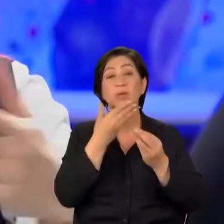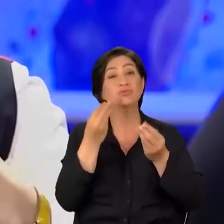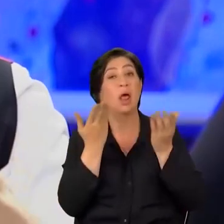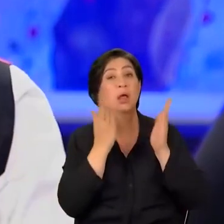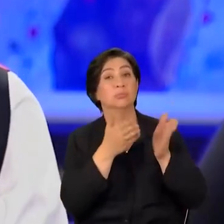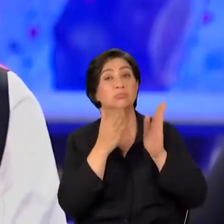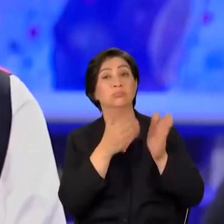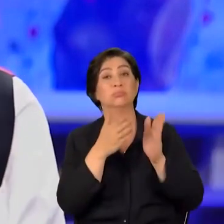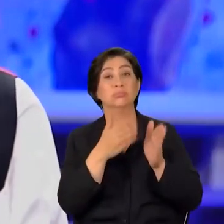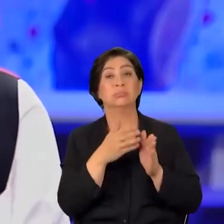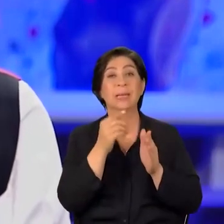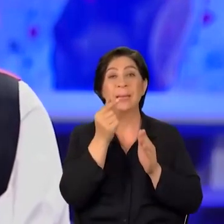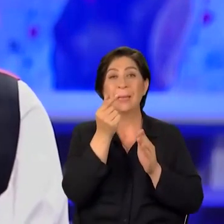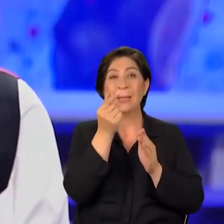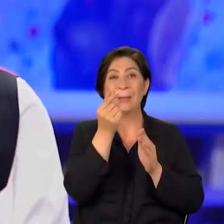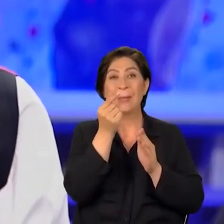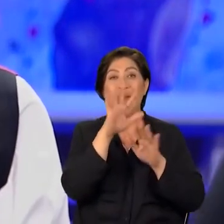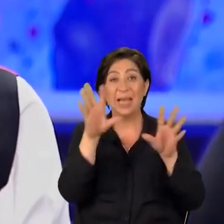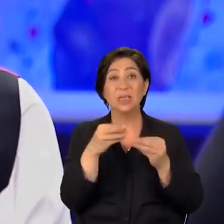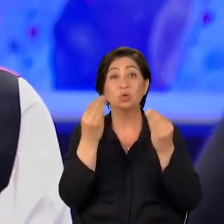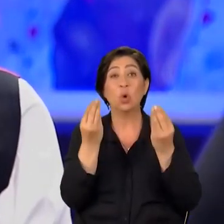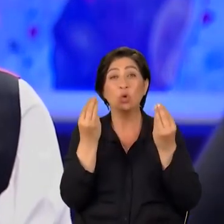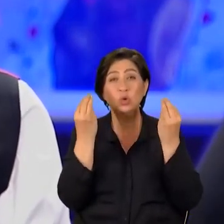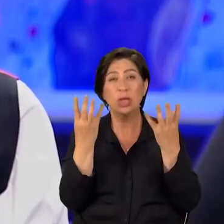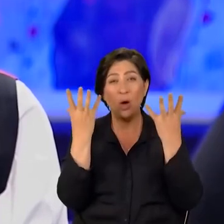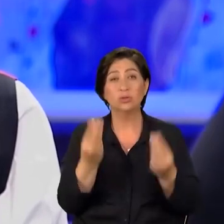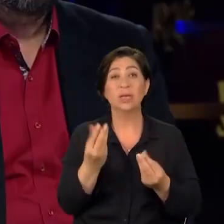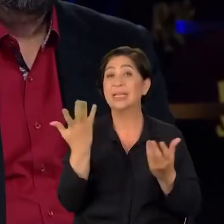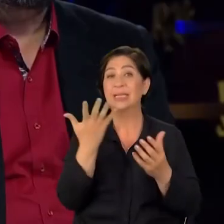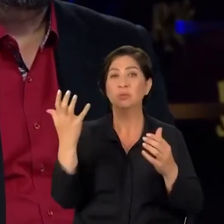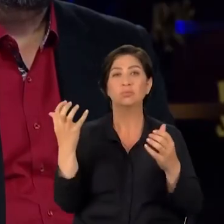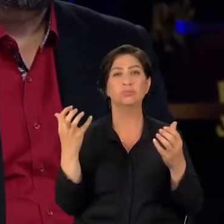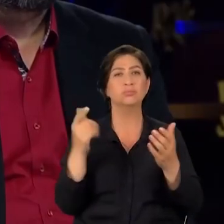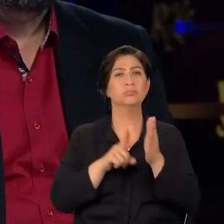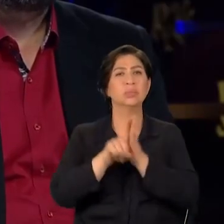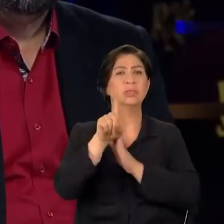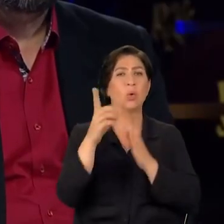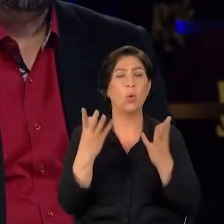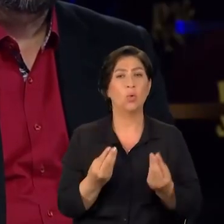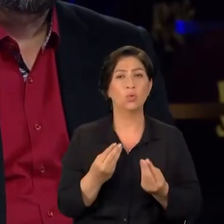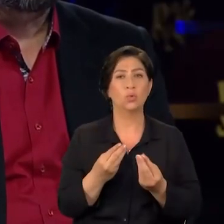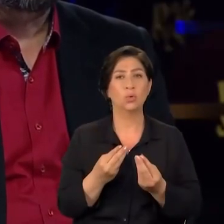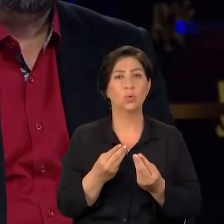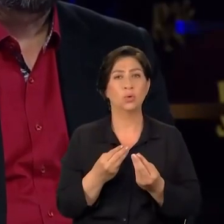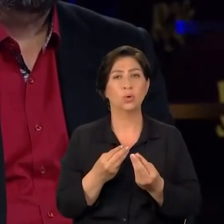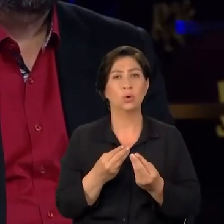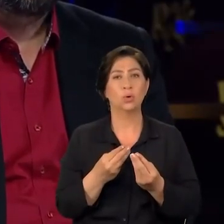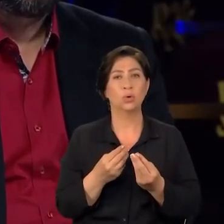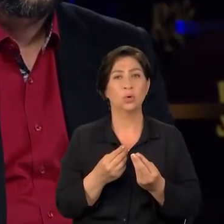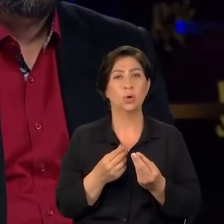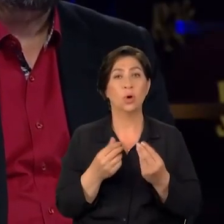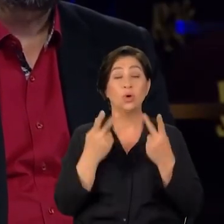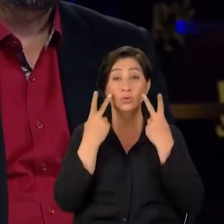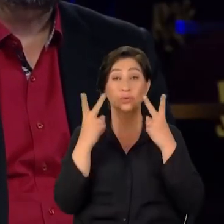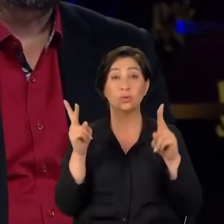filan. Hep gençlerle. Peki ben buraya şeyden biraz daha damardan. Her şey çok güzel olacak sloganı niye tuttu sizce? Ben kim? O Özgün.